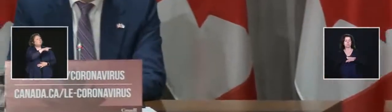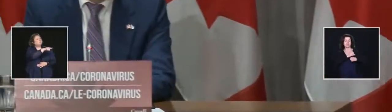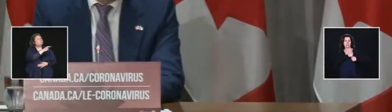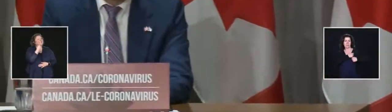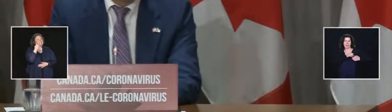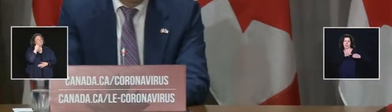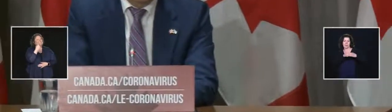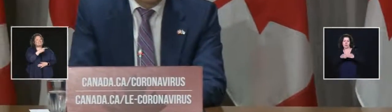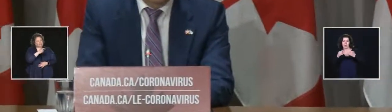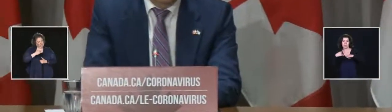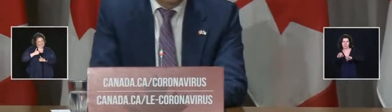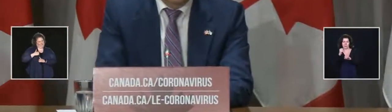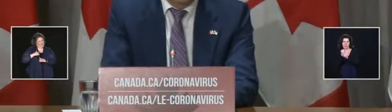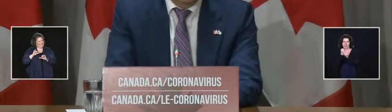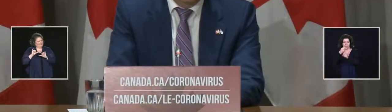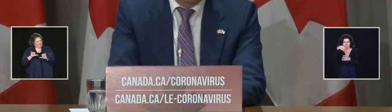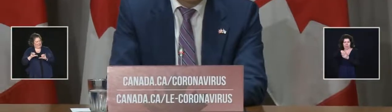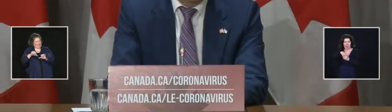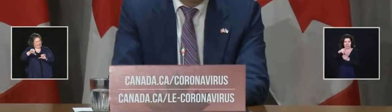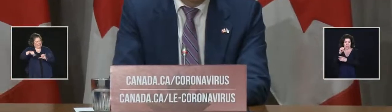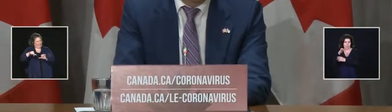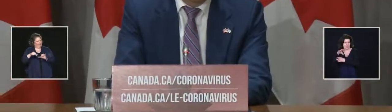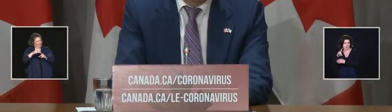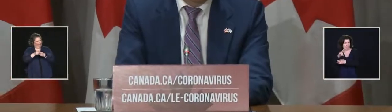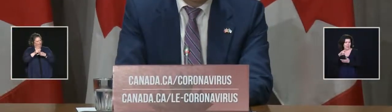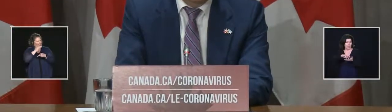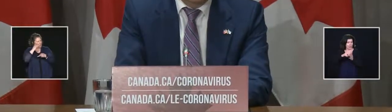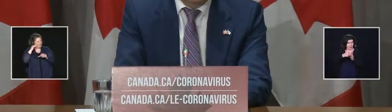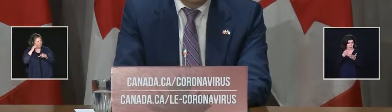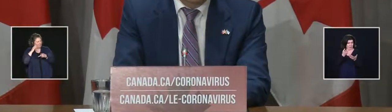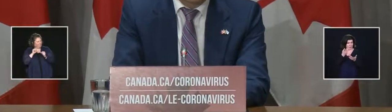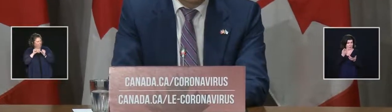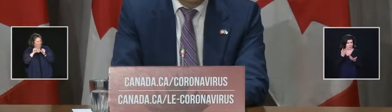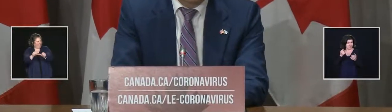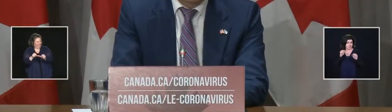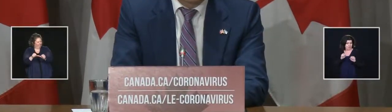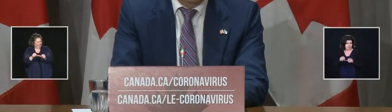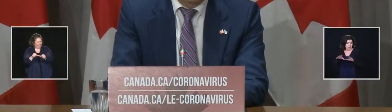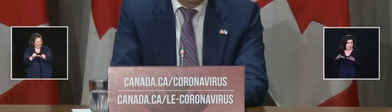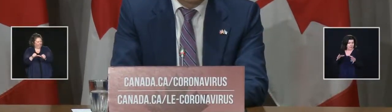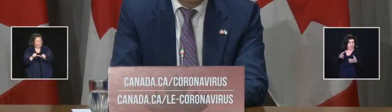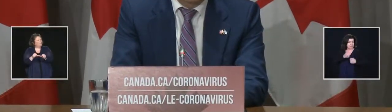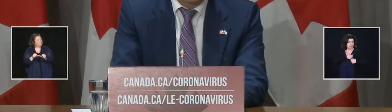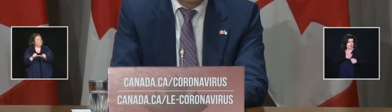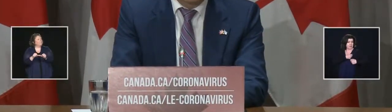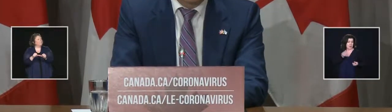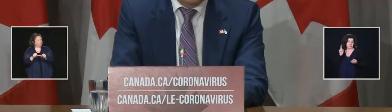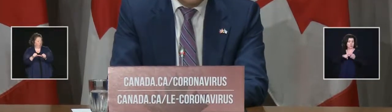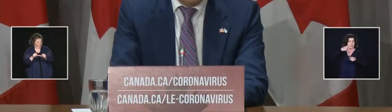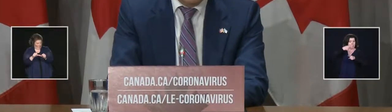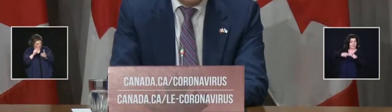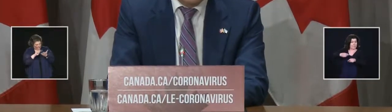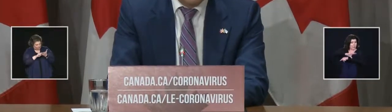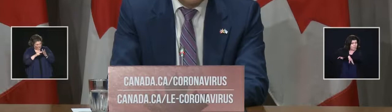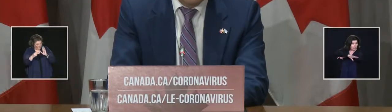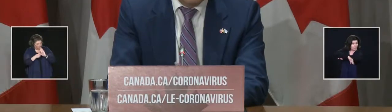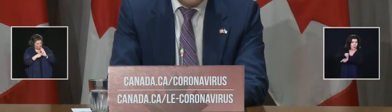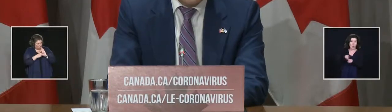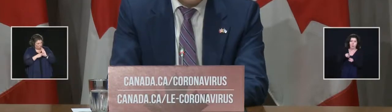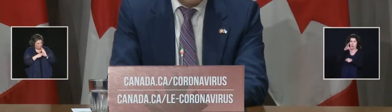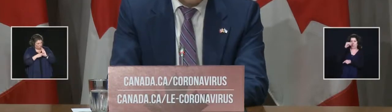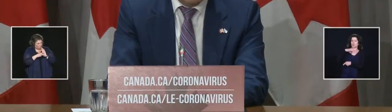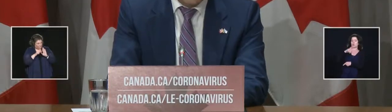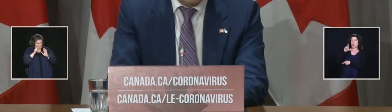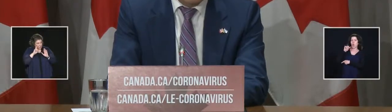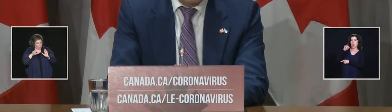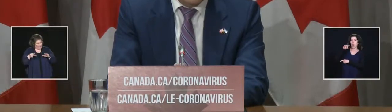prêt à laisser les militaires œuvrer dans ces centres jusqu'à la mi-septembre, comme le souhaite M. Legault? Mais à nouveau, le